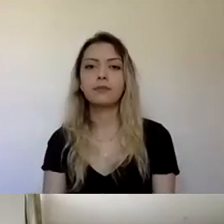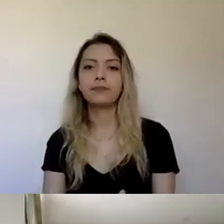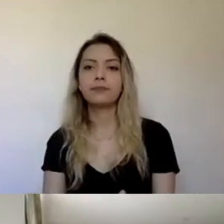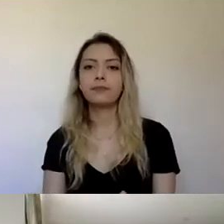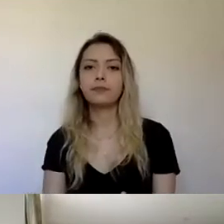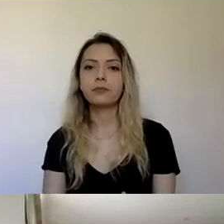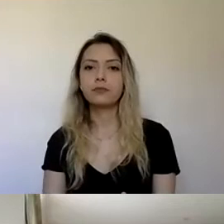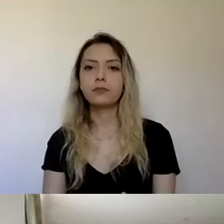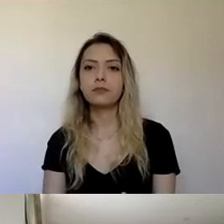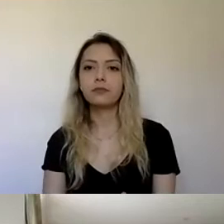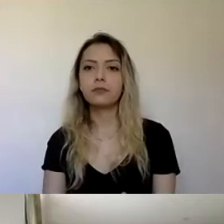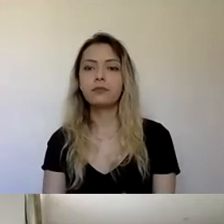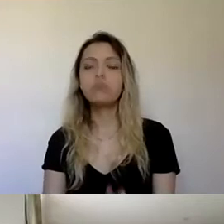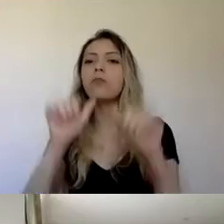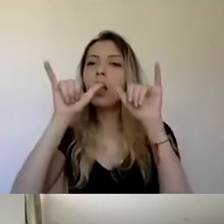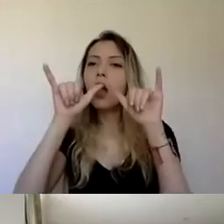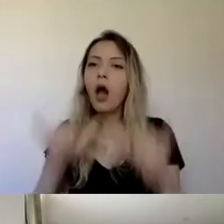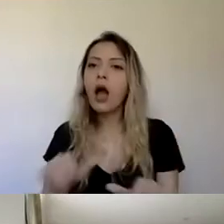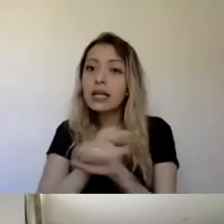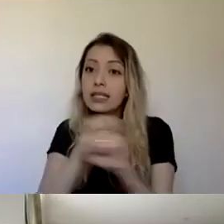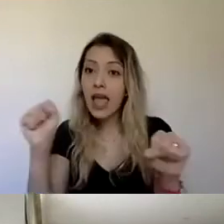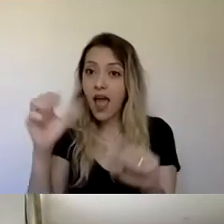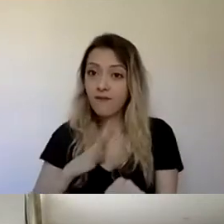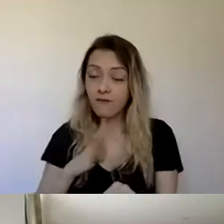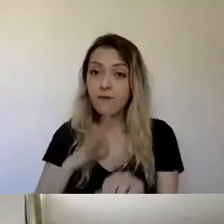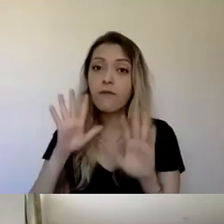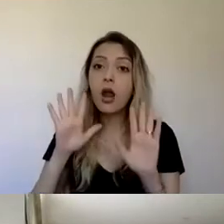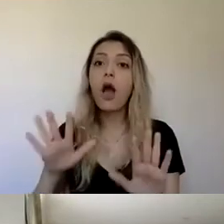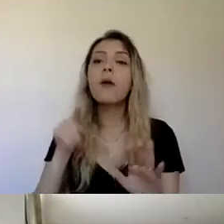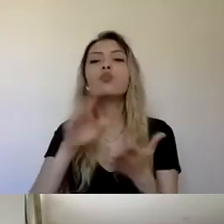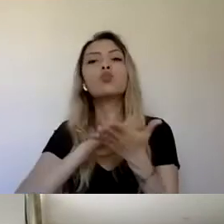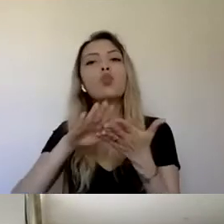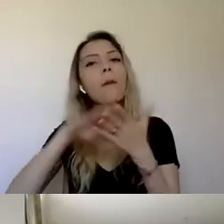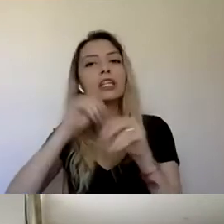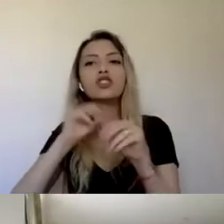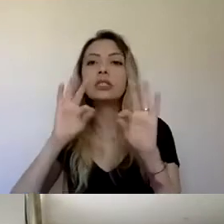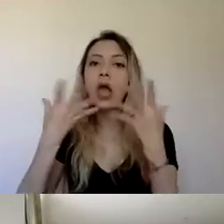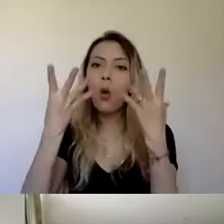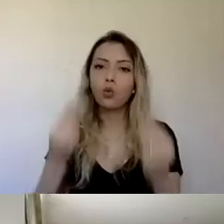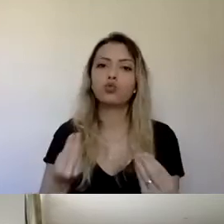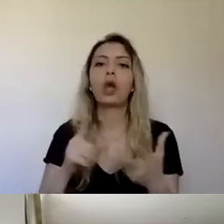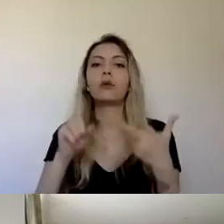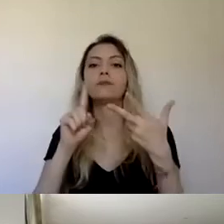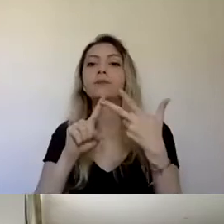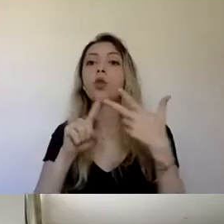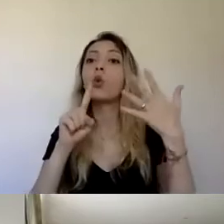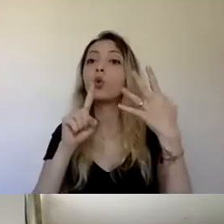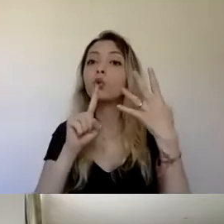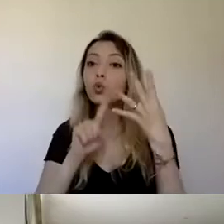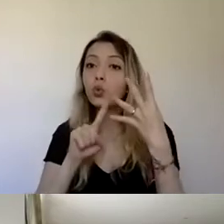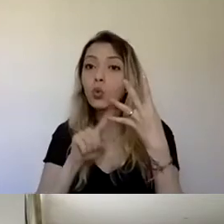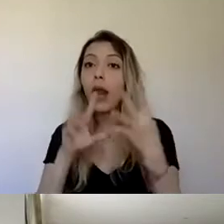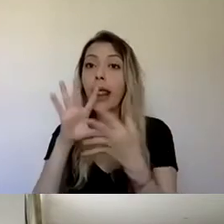Yani hak ihlaline uğradığında bunun telafisi ve tazmini de dahil. Ve rehabilitasyon, insan haklarından etkilenen